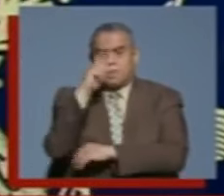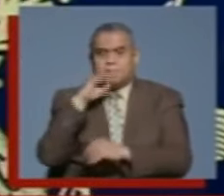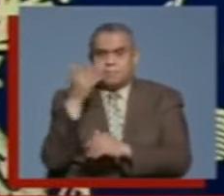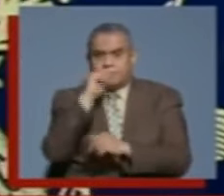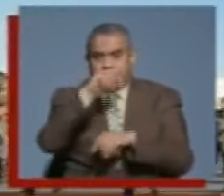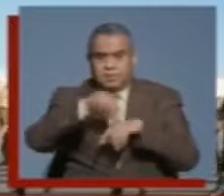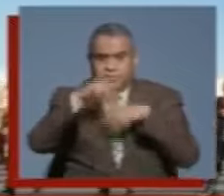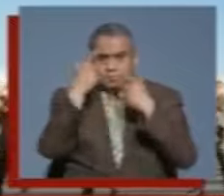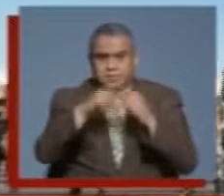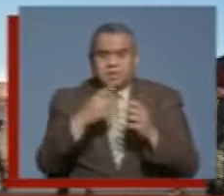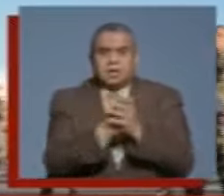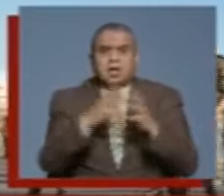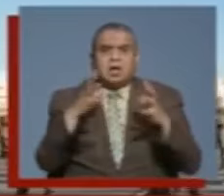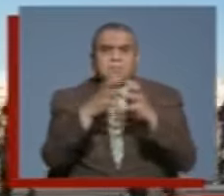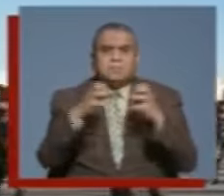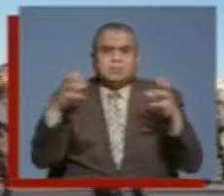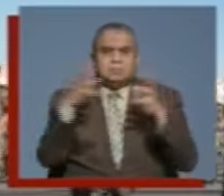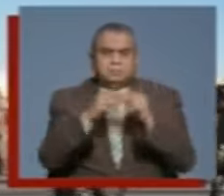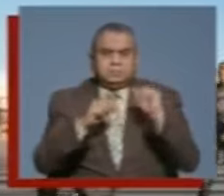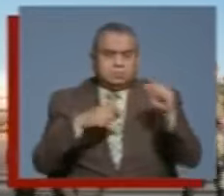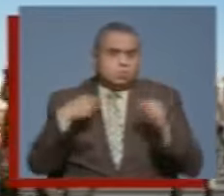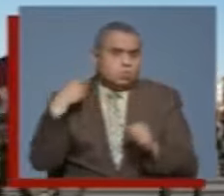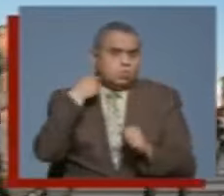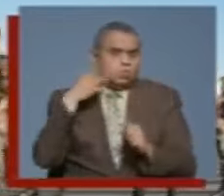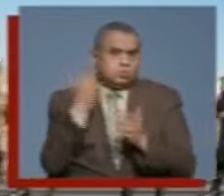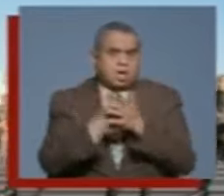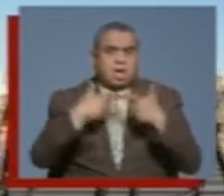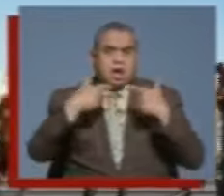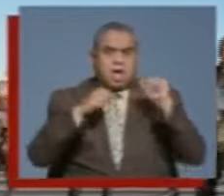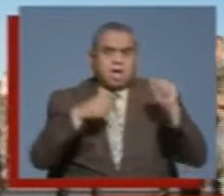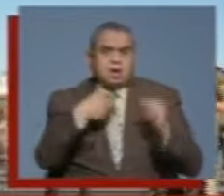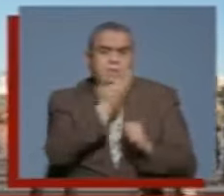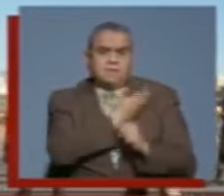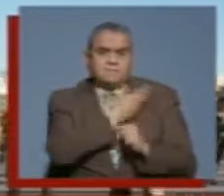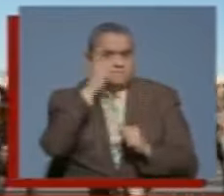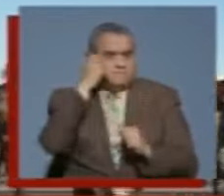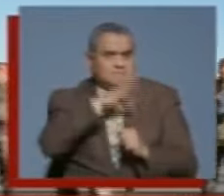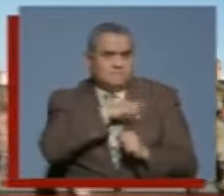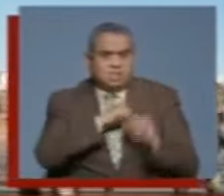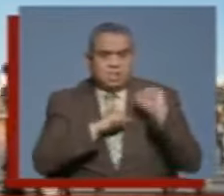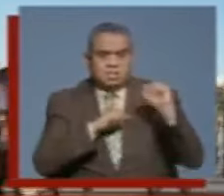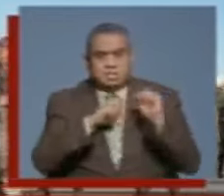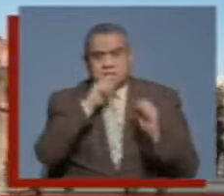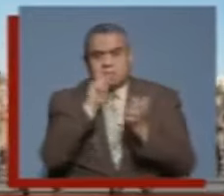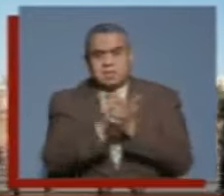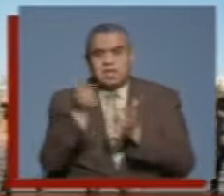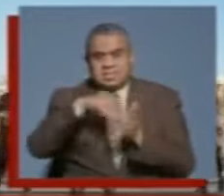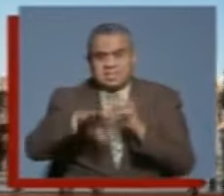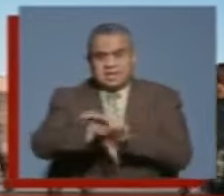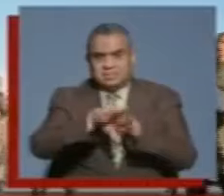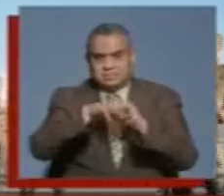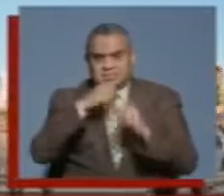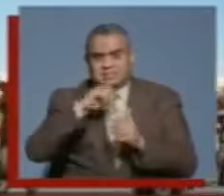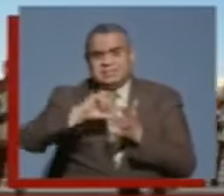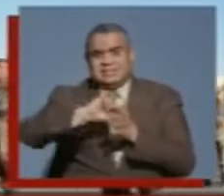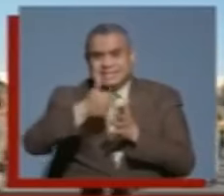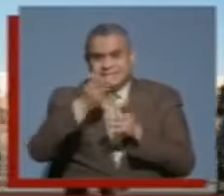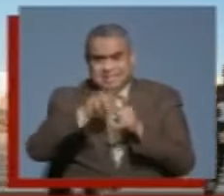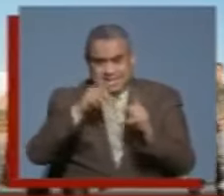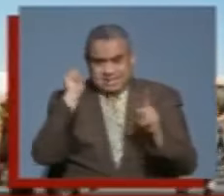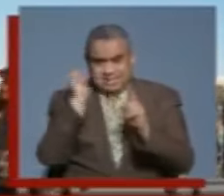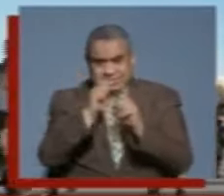تدميرها خلال هذه الحرب. الأرقام اللي ممكن تبقى محتاجة لإعادة إعمار قطاع غزة يعني مخيفة جدا